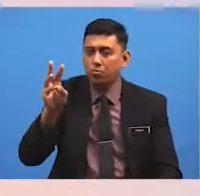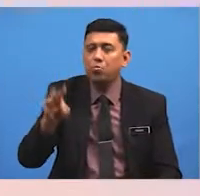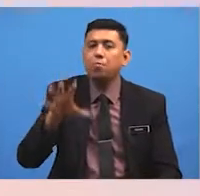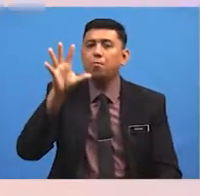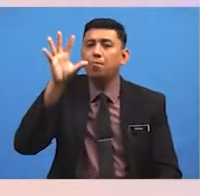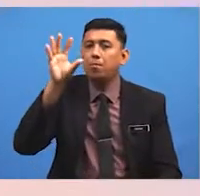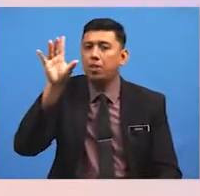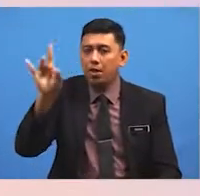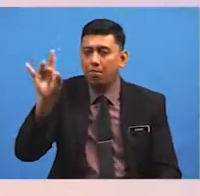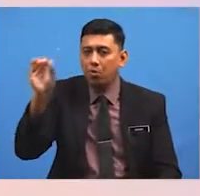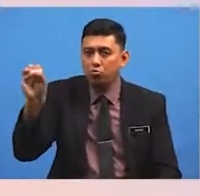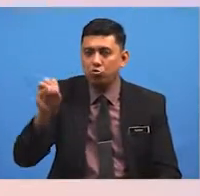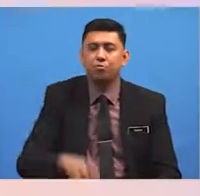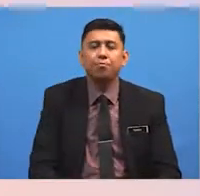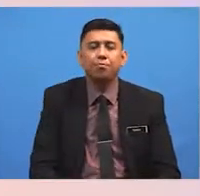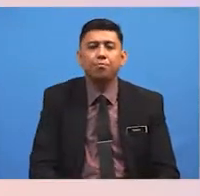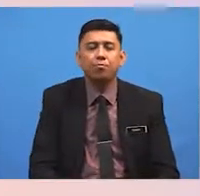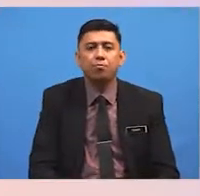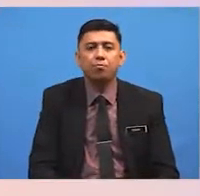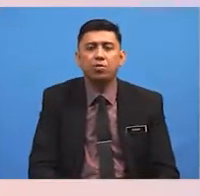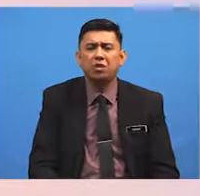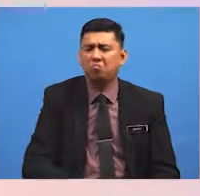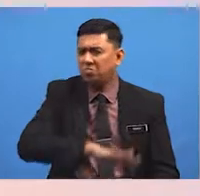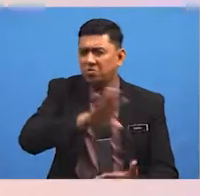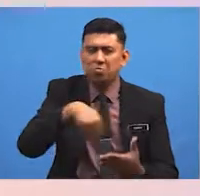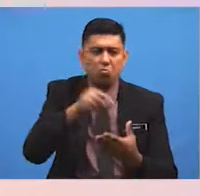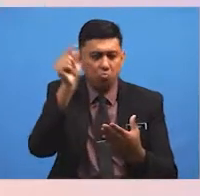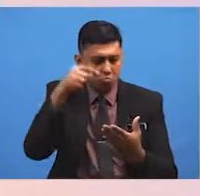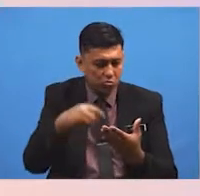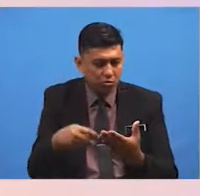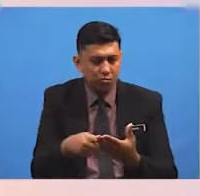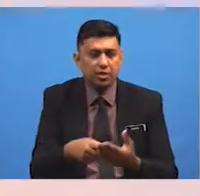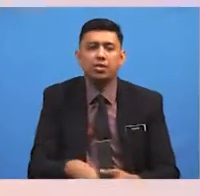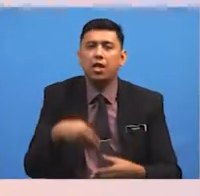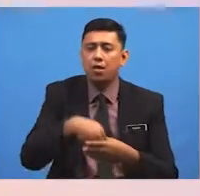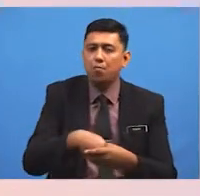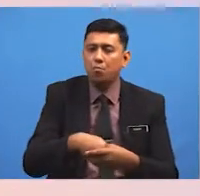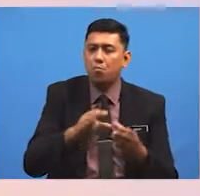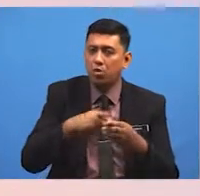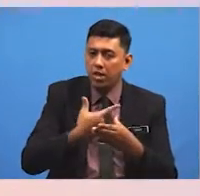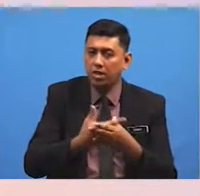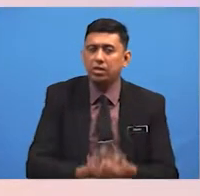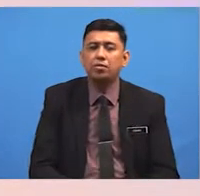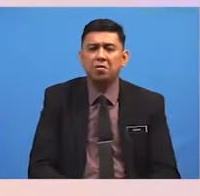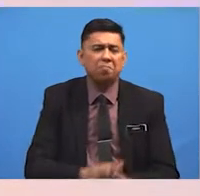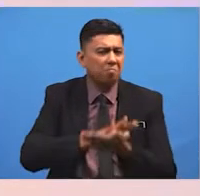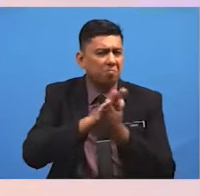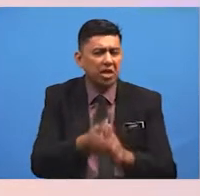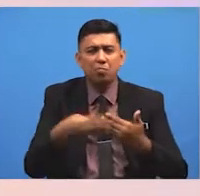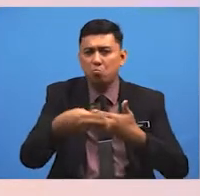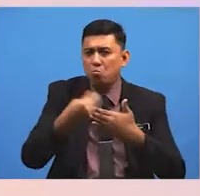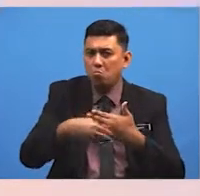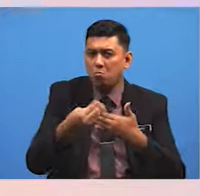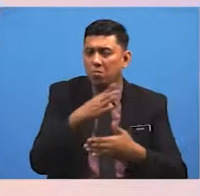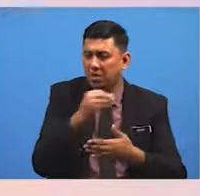6080 kita catatkan kesemua bulan yang terbaik ianya akan jadi lebih